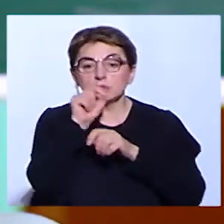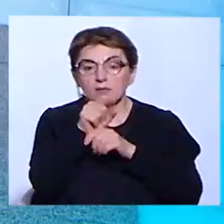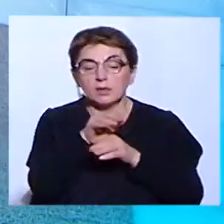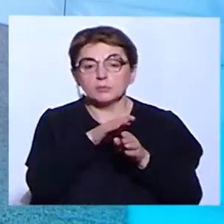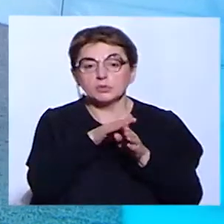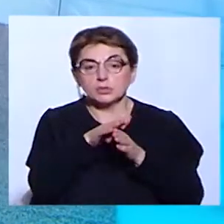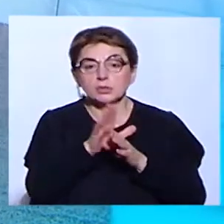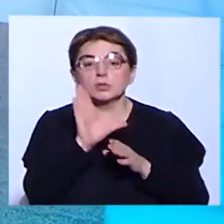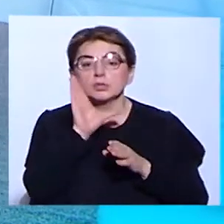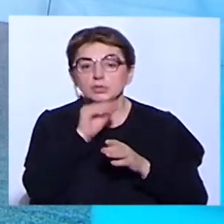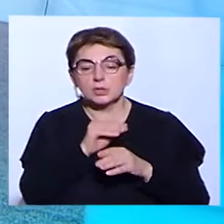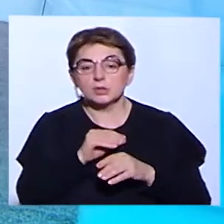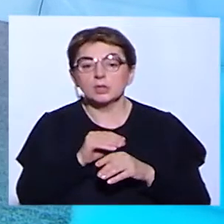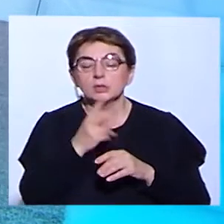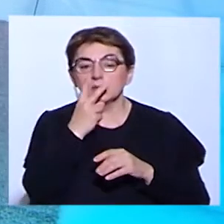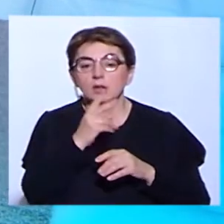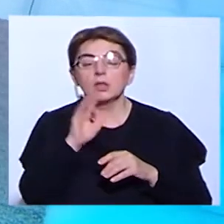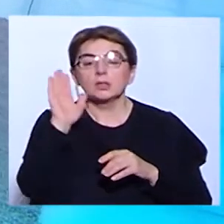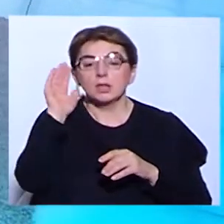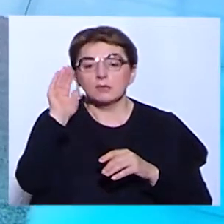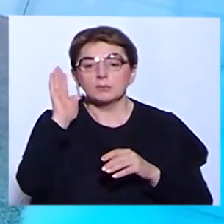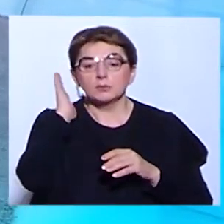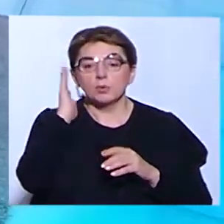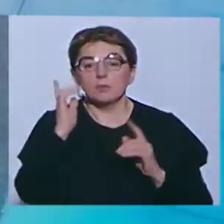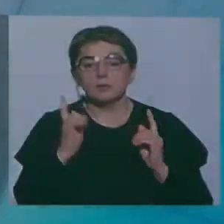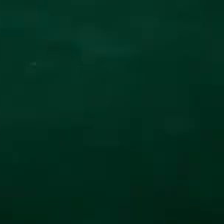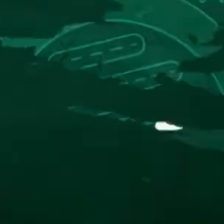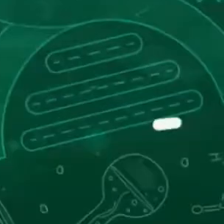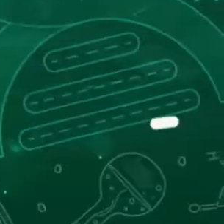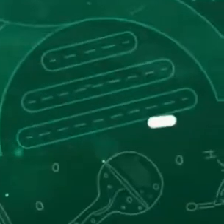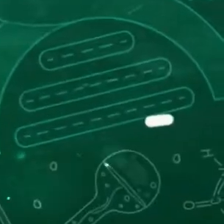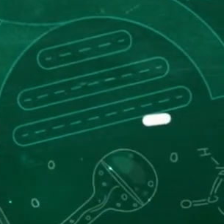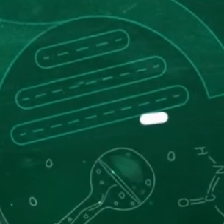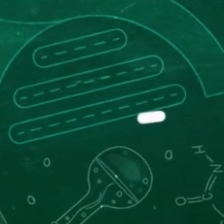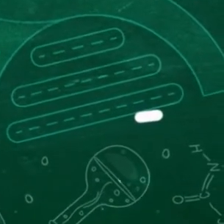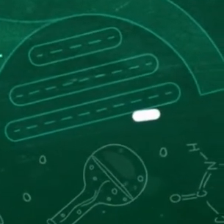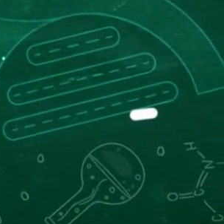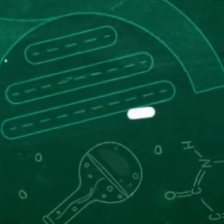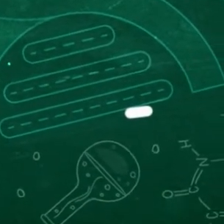შესასრულებლად. გემშვიდობებით, მადლობთ ყურადღებისათვის.